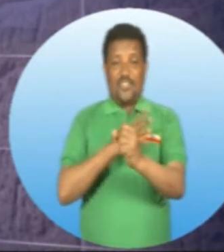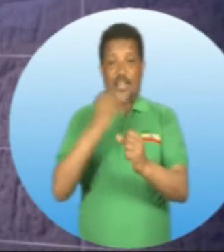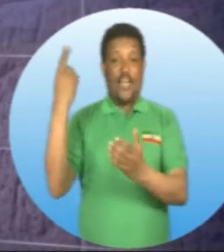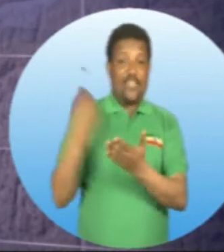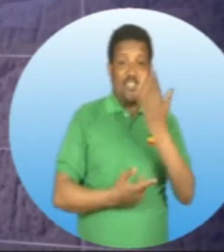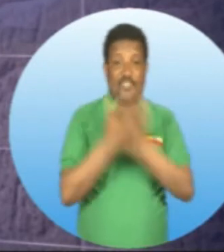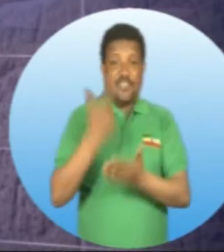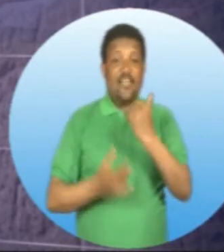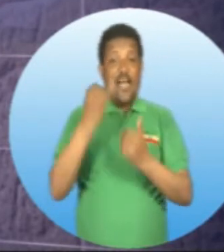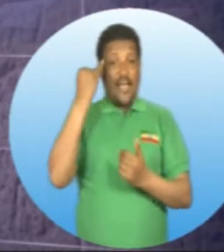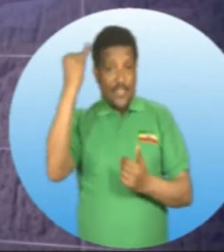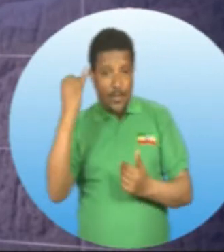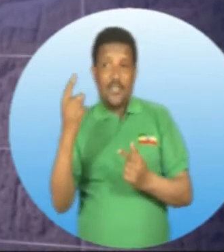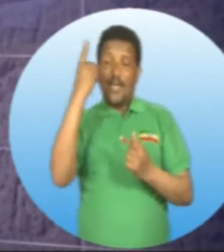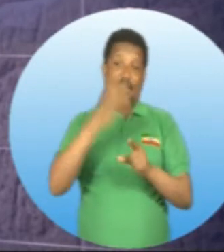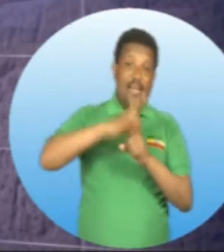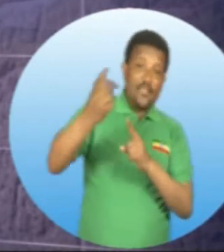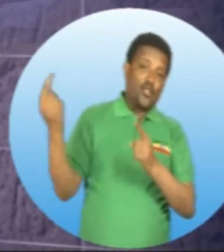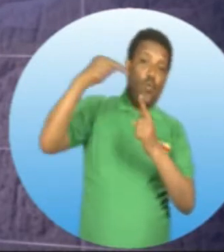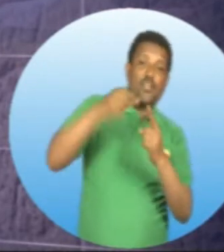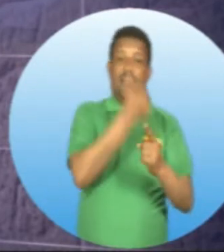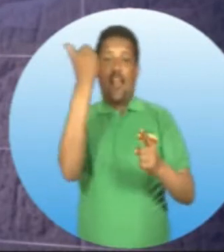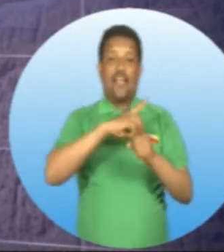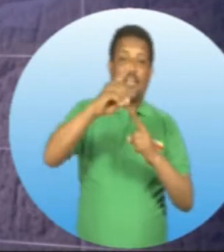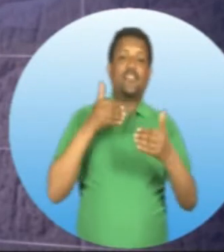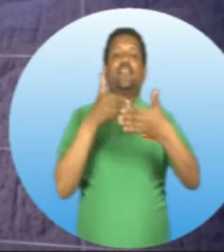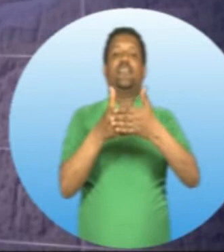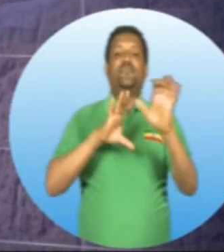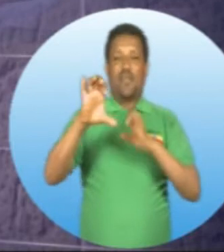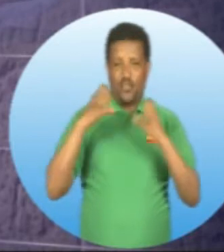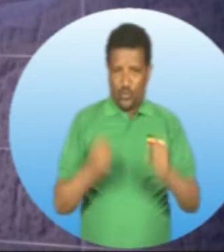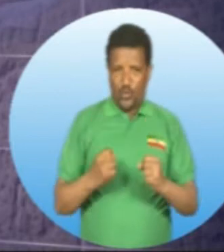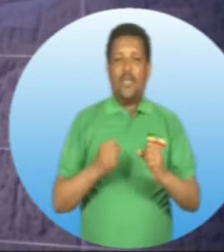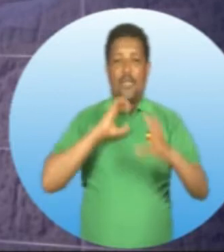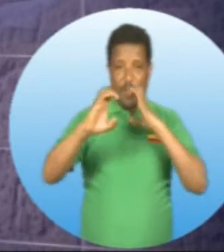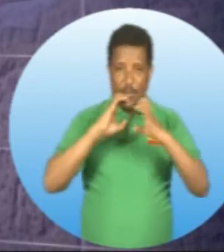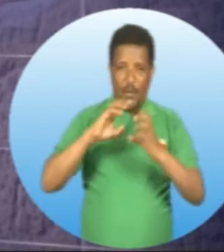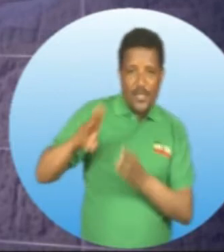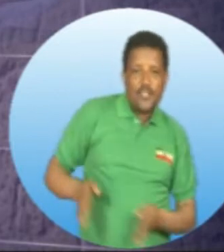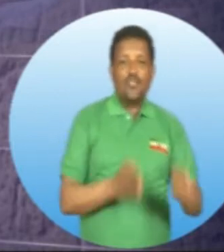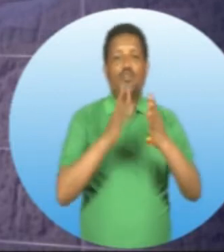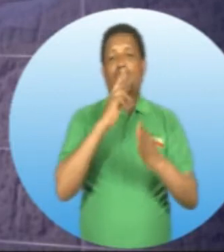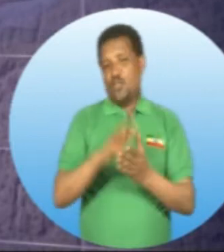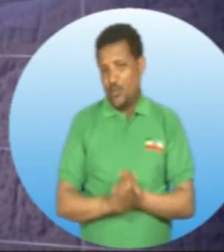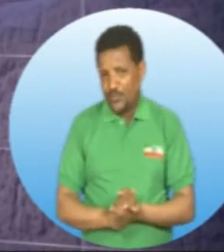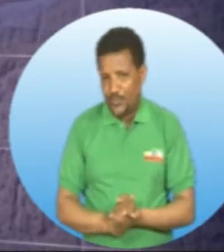ክርክር ሐሳብን ከአንድ አቅጣጫ ወደ ሌላ አቅጣጫ እንዲደርስ የሚያስችሉ የመግባቢያ ስልቶች